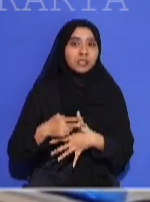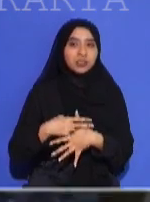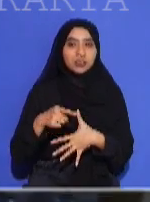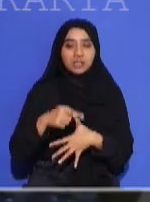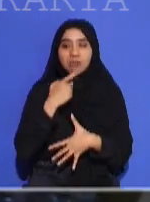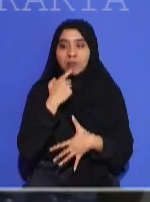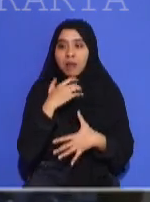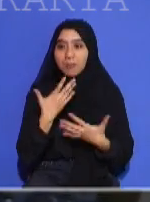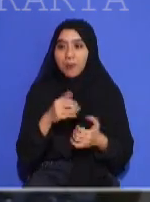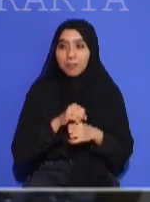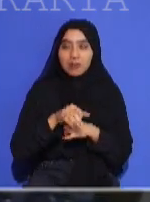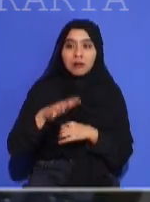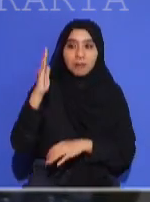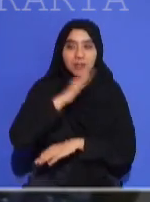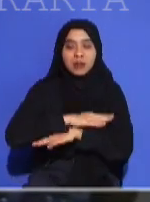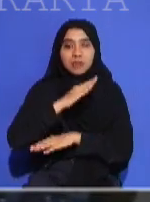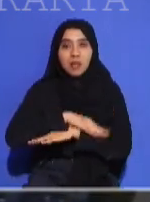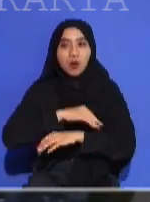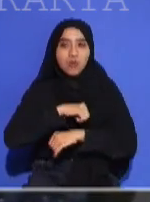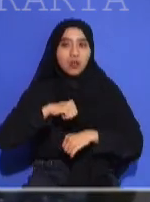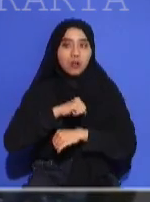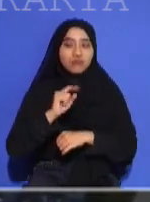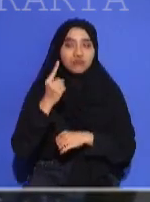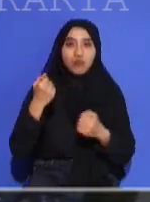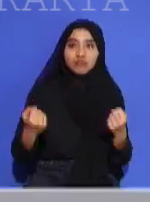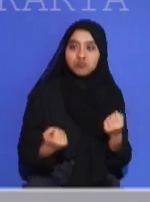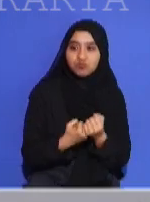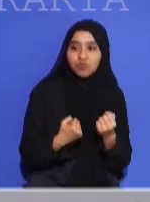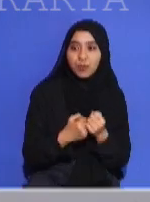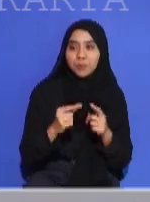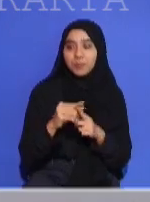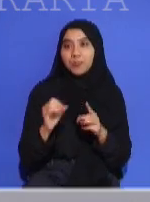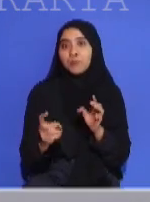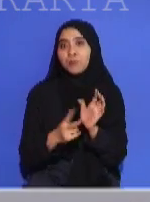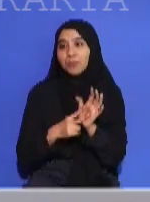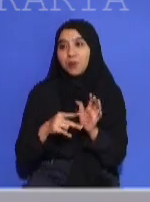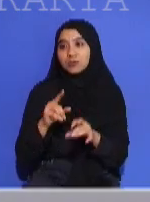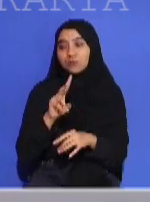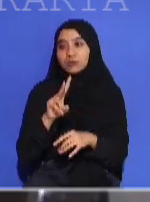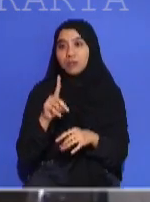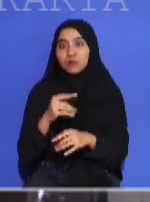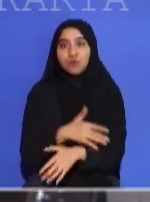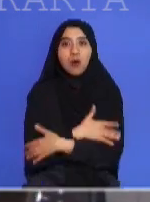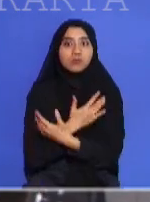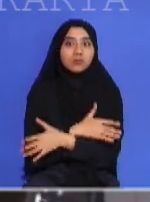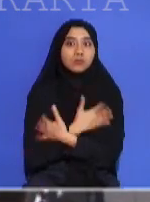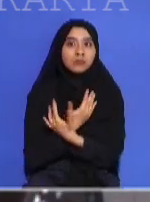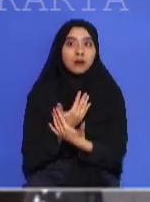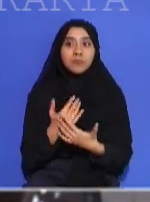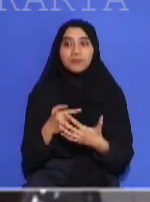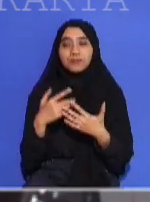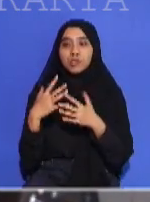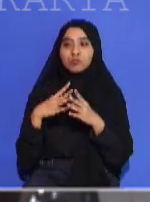olahraga. Salah satunya dukungan liputan berita Pekan Olahraga Nasional ke-21 Aceh Sumatera Utara 8